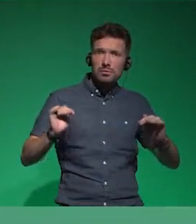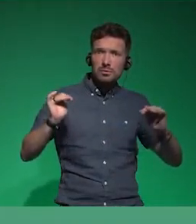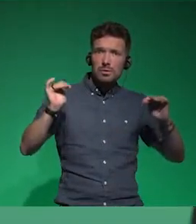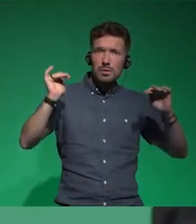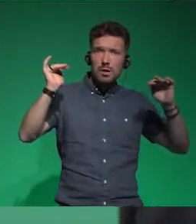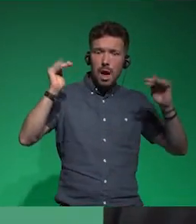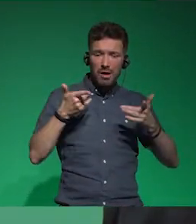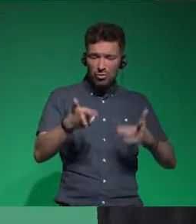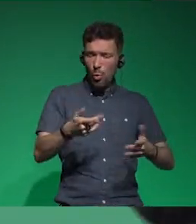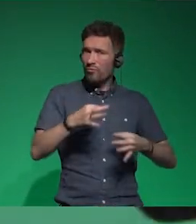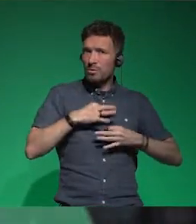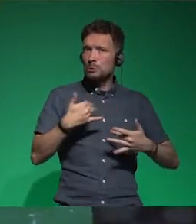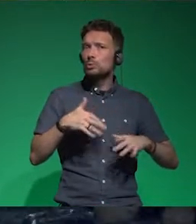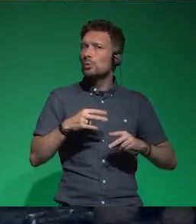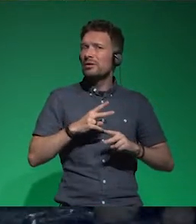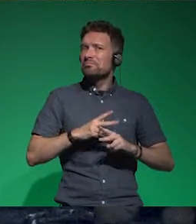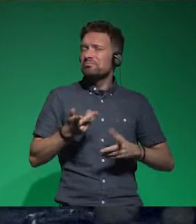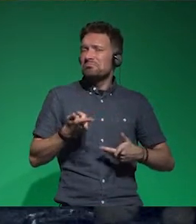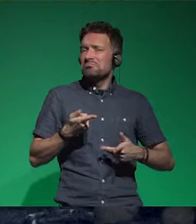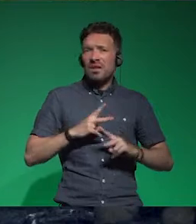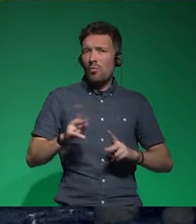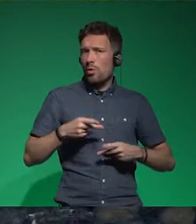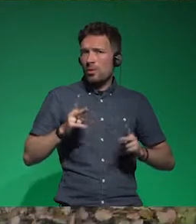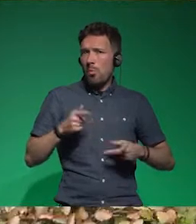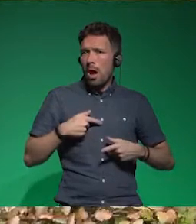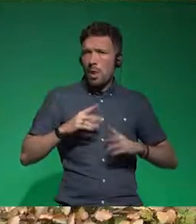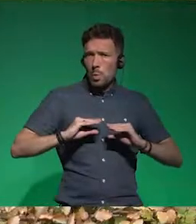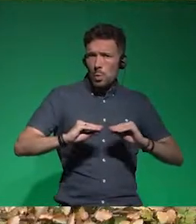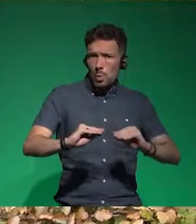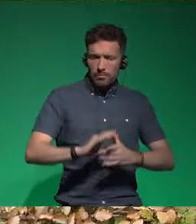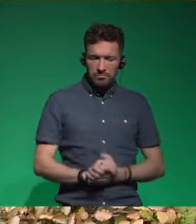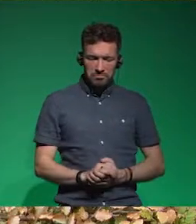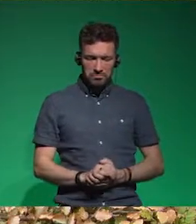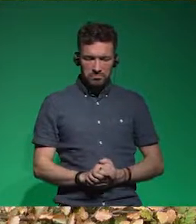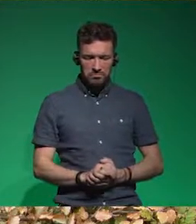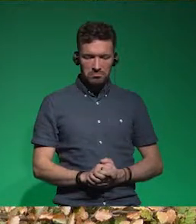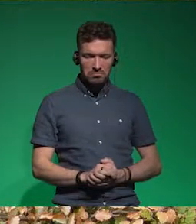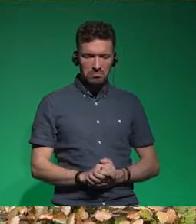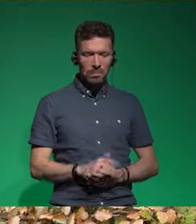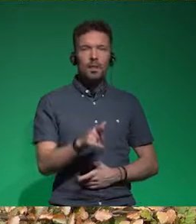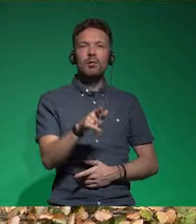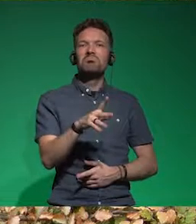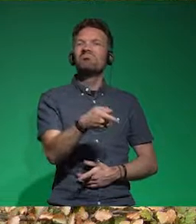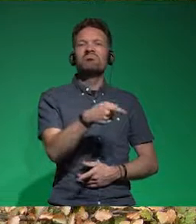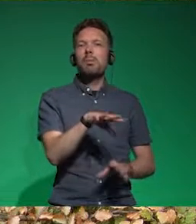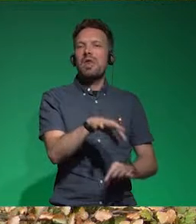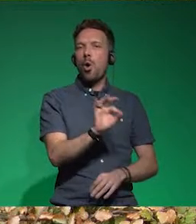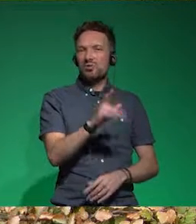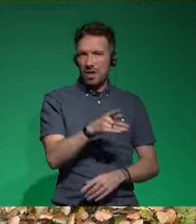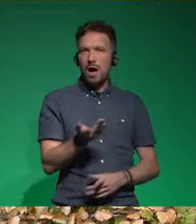wird. Diese Flächen sind aber nicht das Einzige. Es gibt weiterhin in der Verjüngung